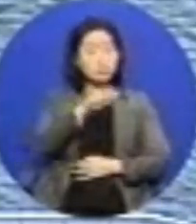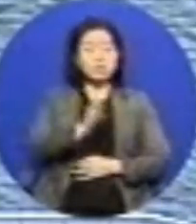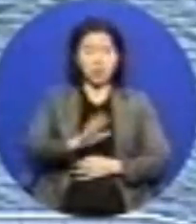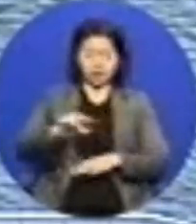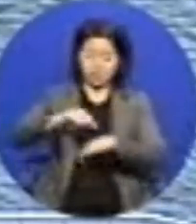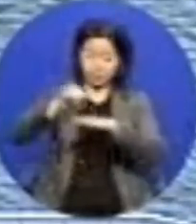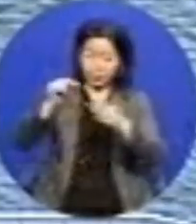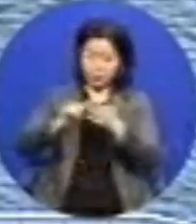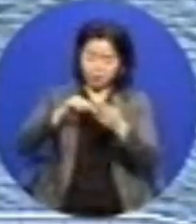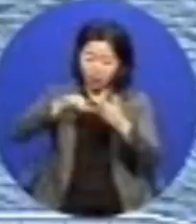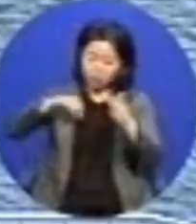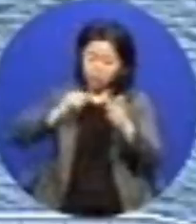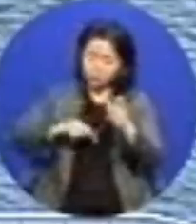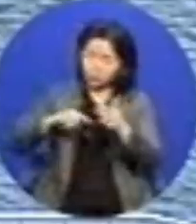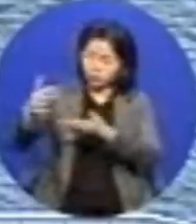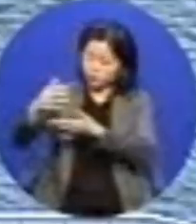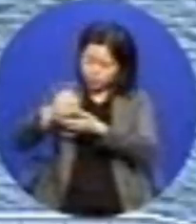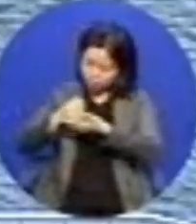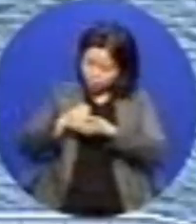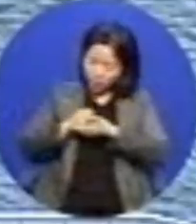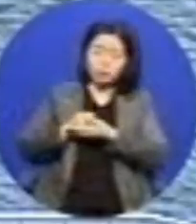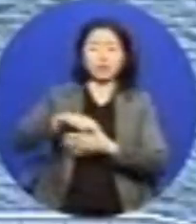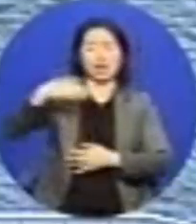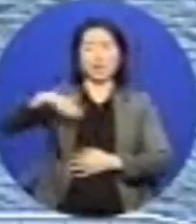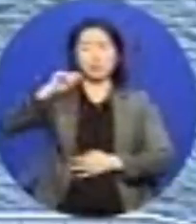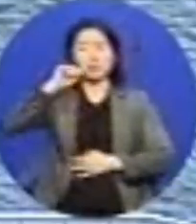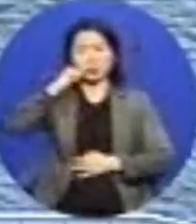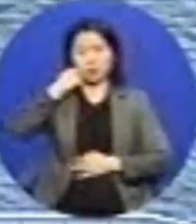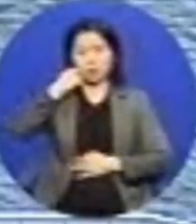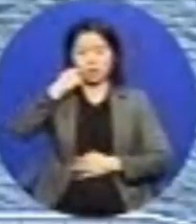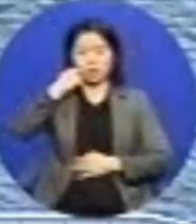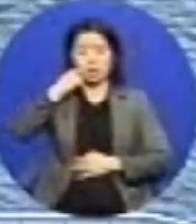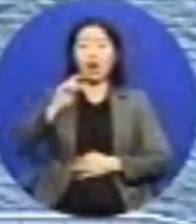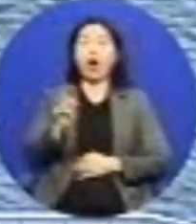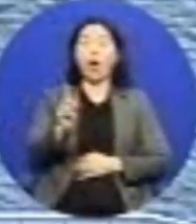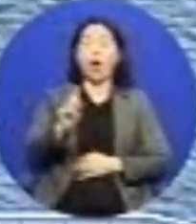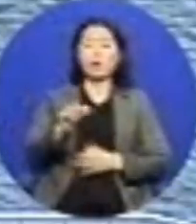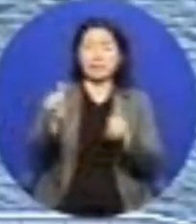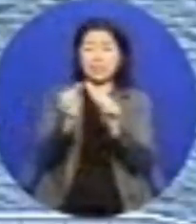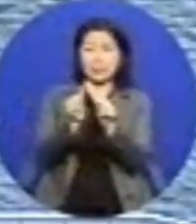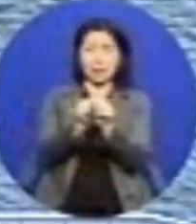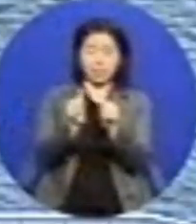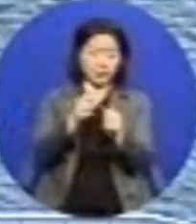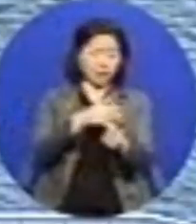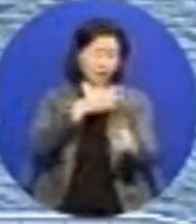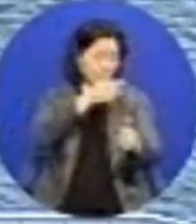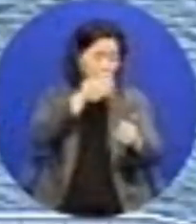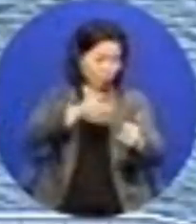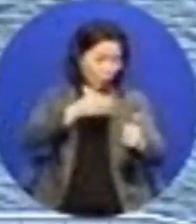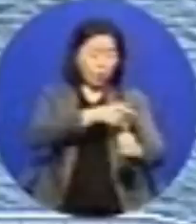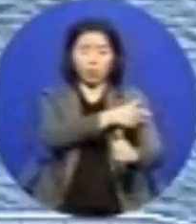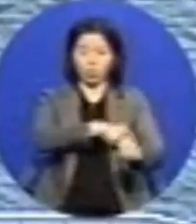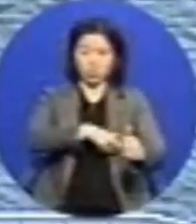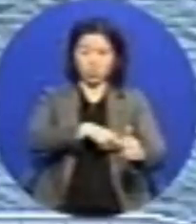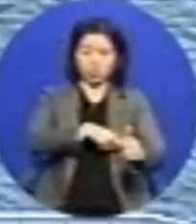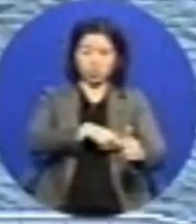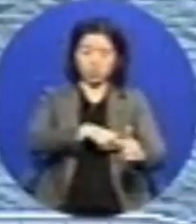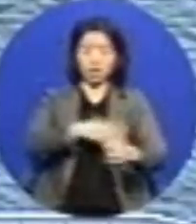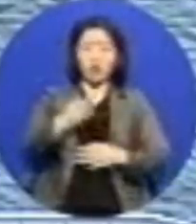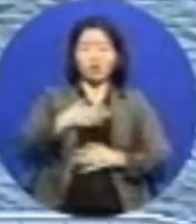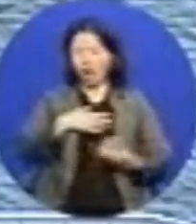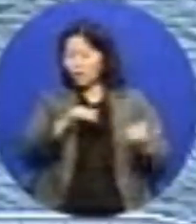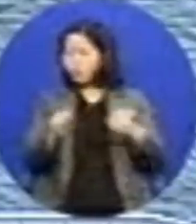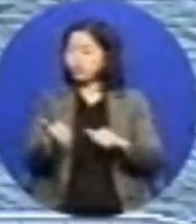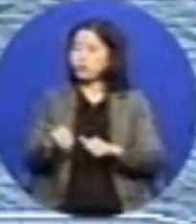마음으로 받아들이지 를 못하고 있는 분들이 많으세요 어느 남자 권사님이 나는 죽는데 그